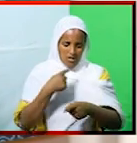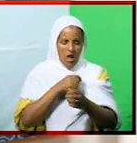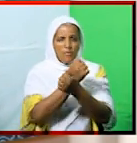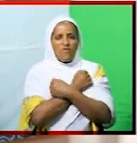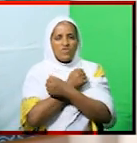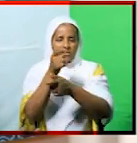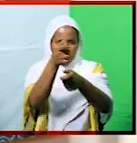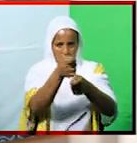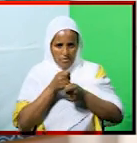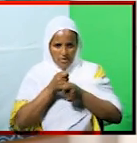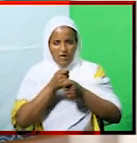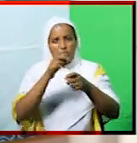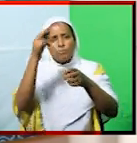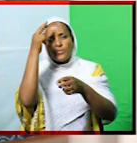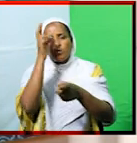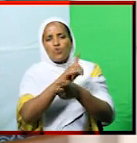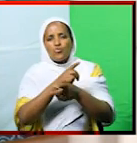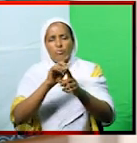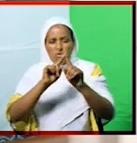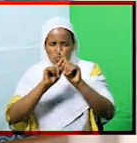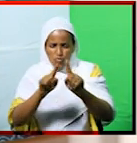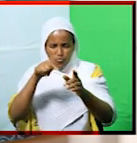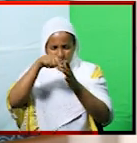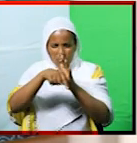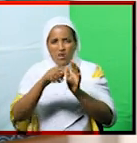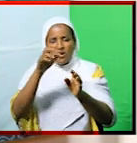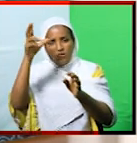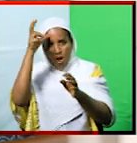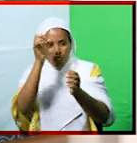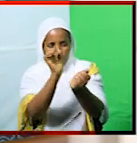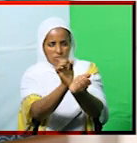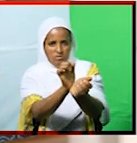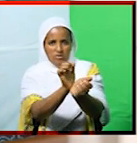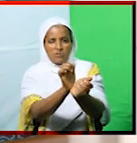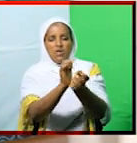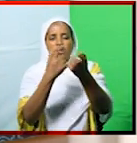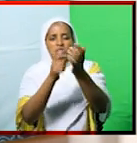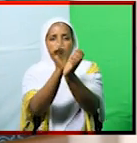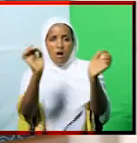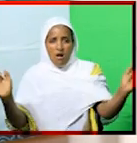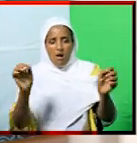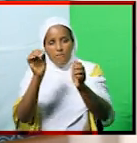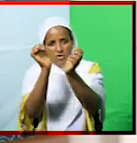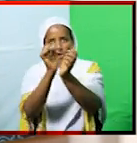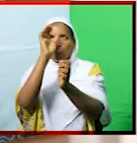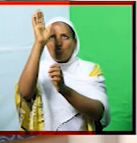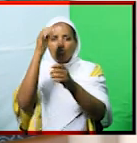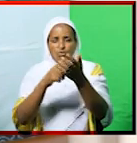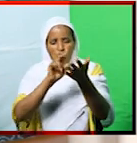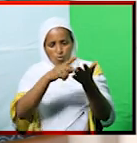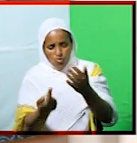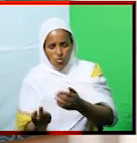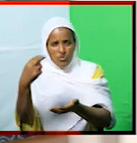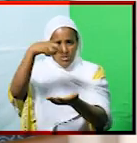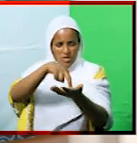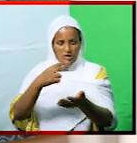በመጠጣቱ ለኛ ጣይመ መንግስተ ሰማያትን ሰጠ። ሌላው ቀርቶ ይሄ ቅዱስ ስሙን ዛምድ የሚባላበት ምን ይላል?